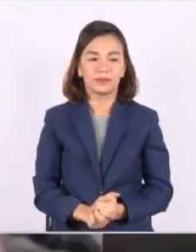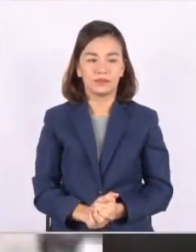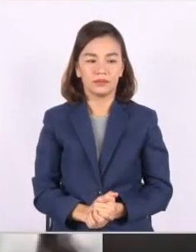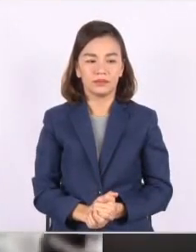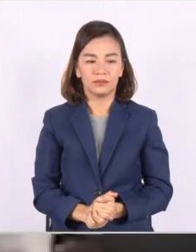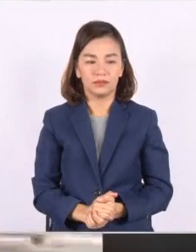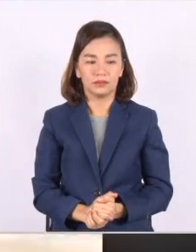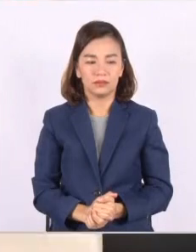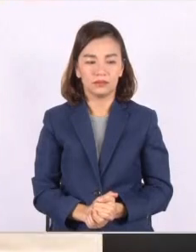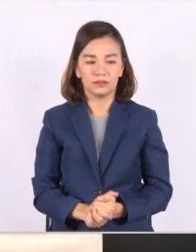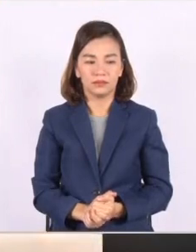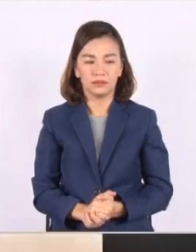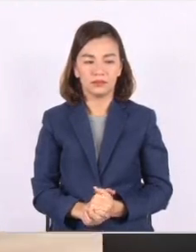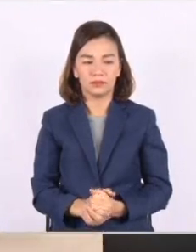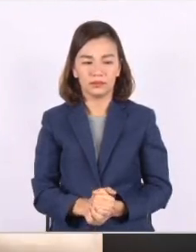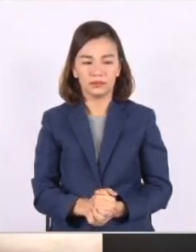มันถ่ายได้หน่อย